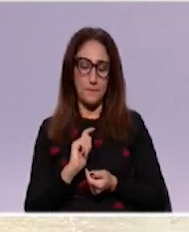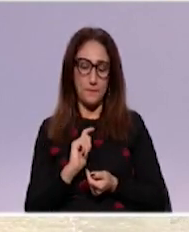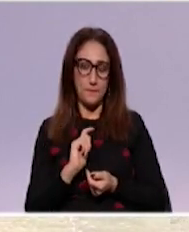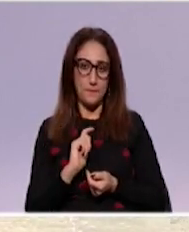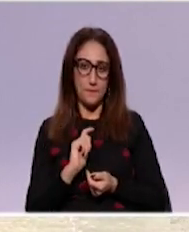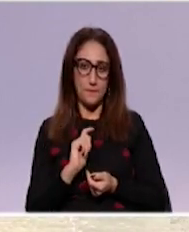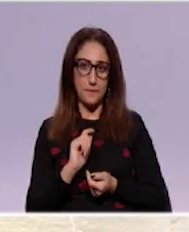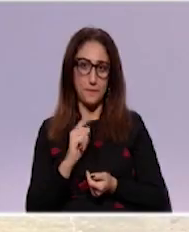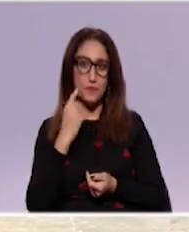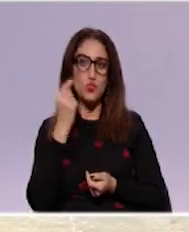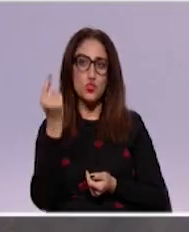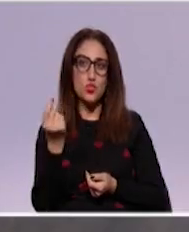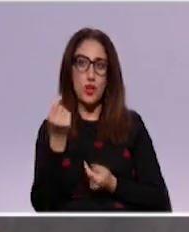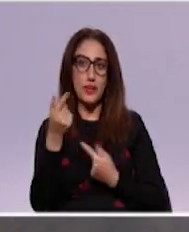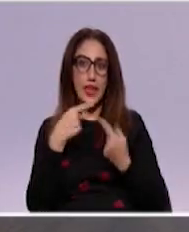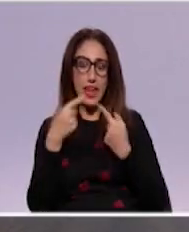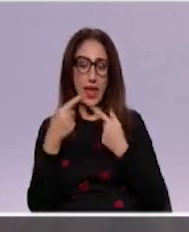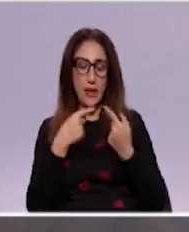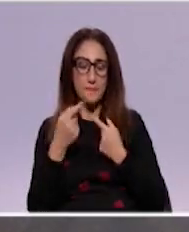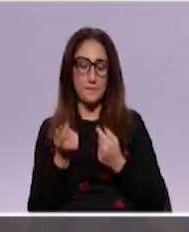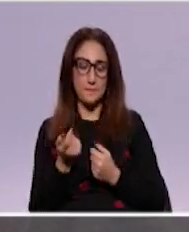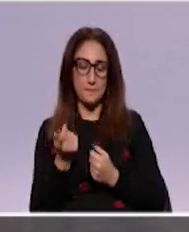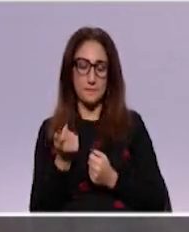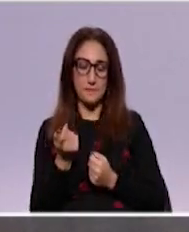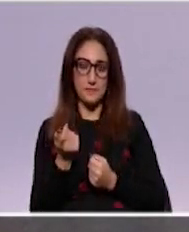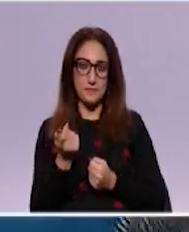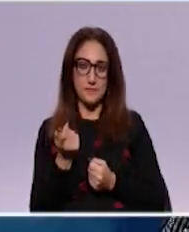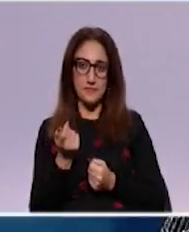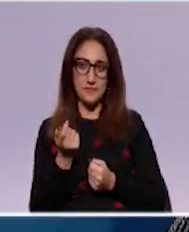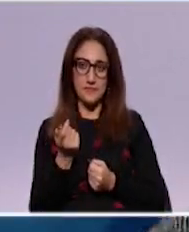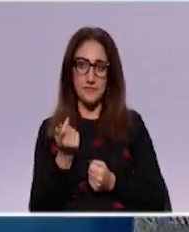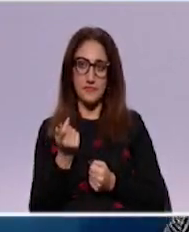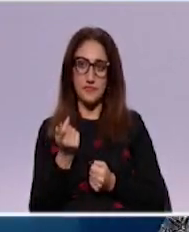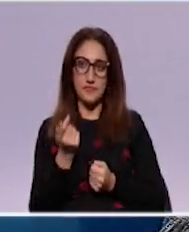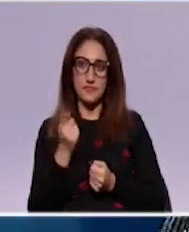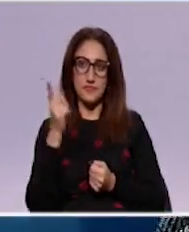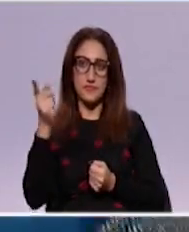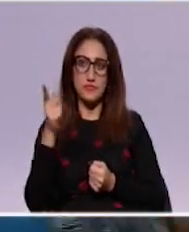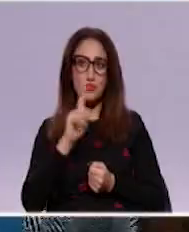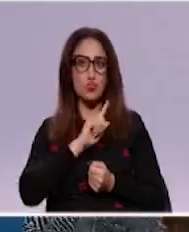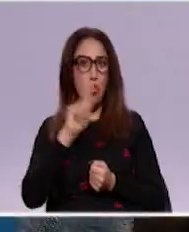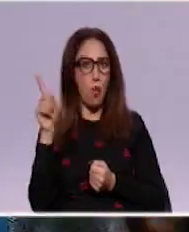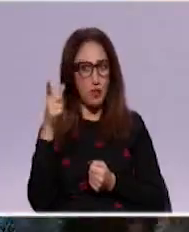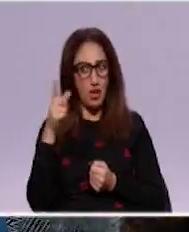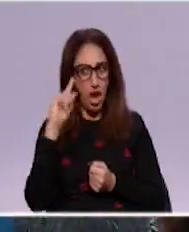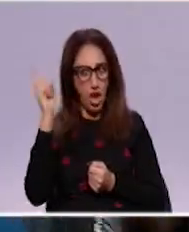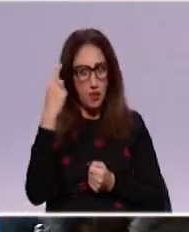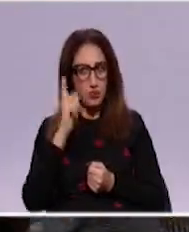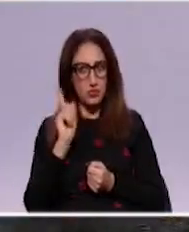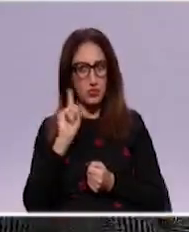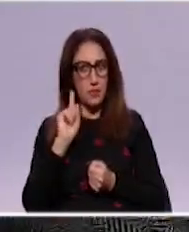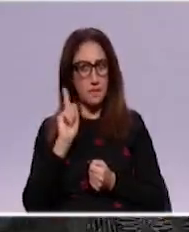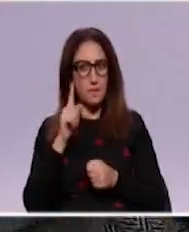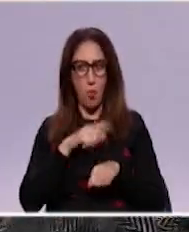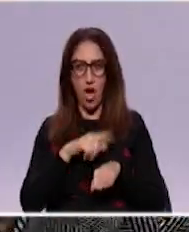قال له سمحت سيبنا شويه. ايه يعني انت بتعمل الحبه قبه؟ ده اللي هيبقى مطرب العرب؟ لا يا جدع ما تضيعش وقتك